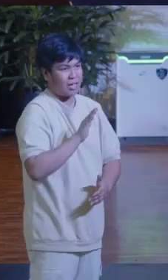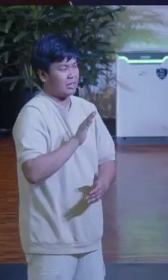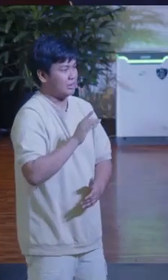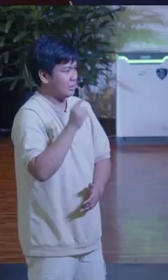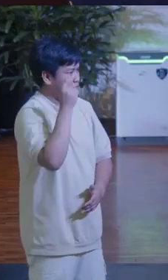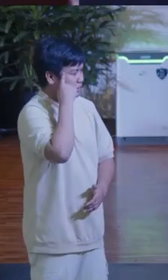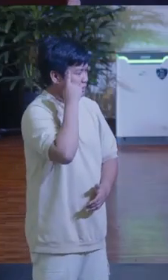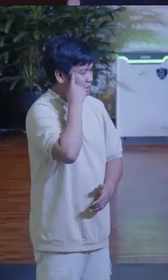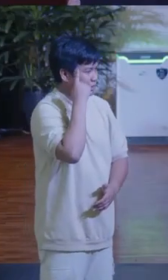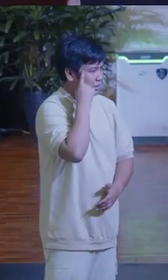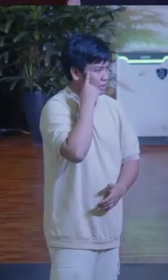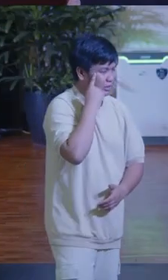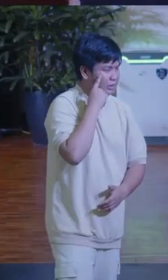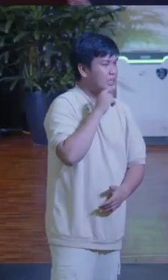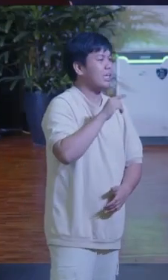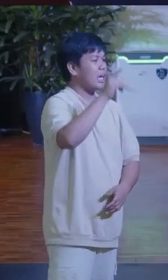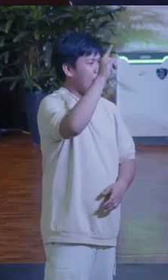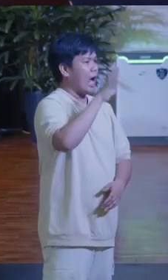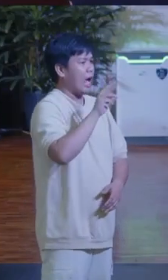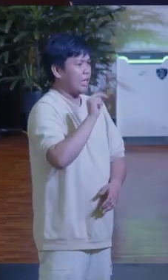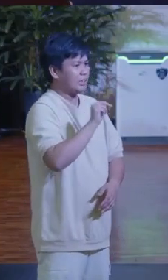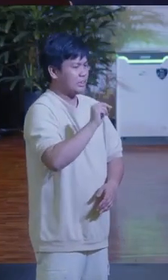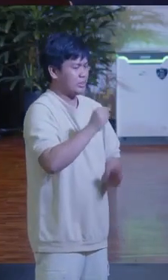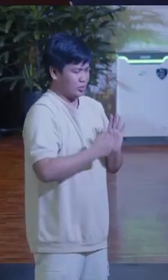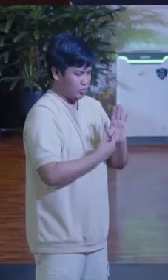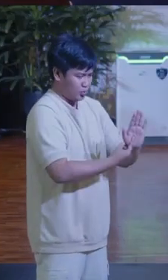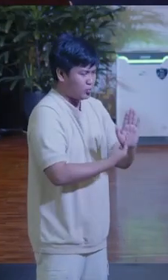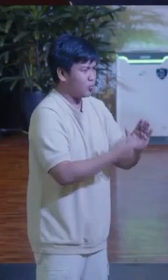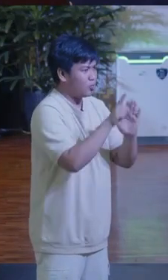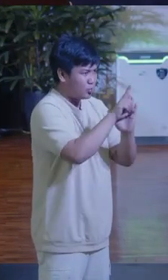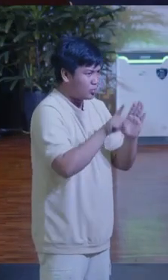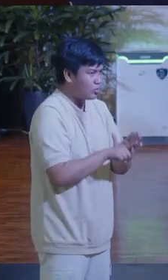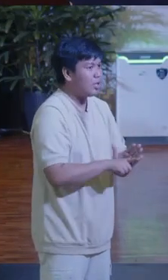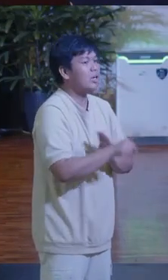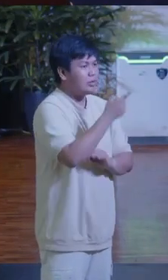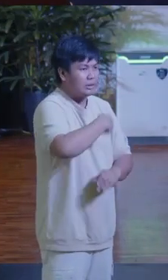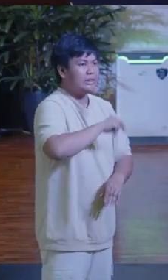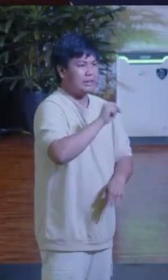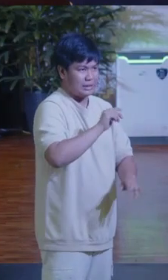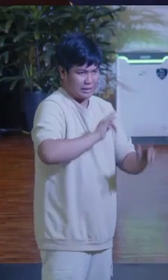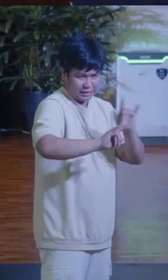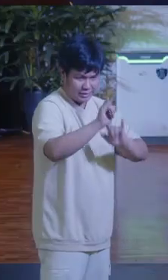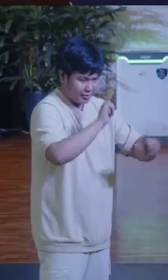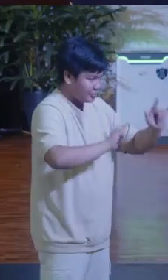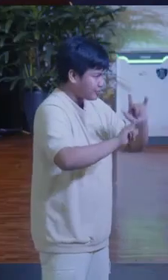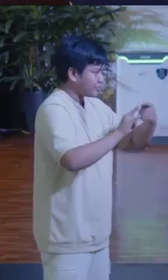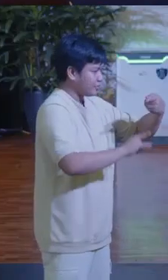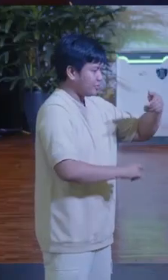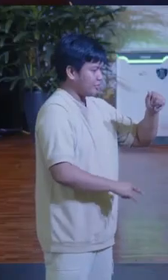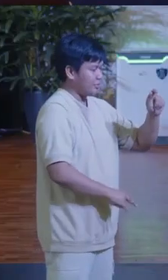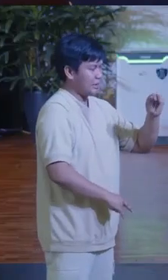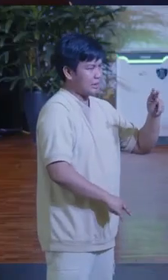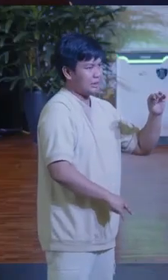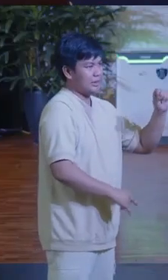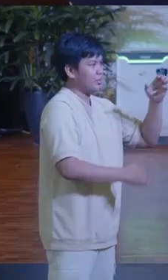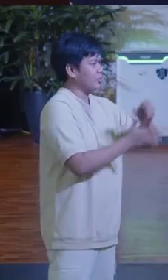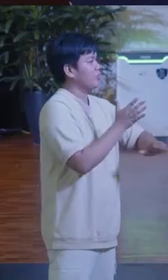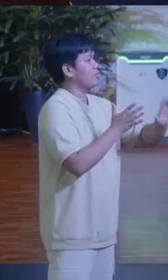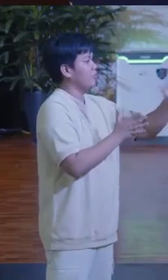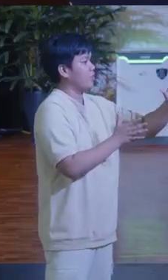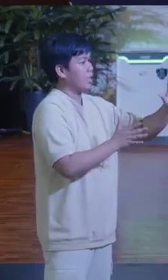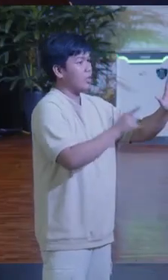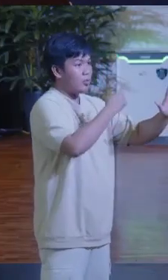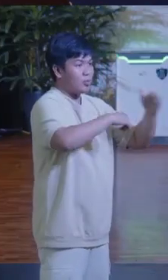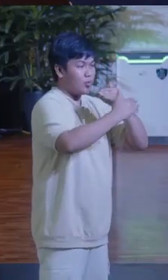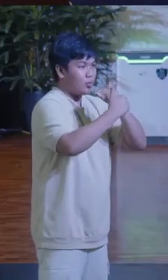naman hinihingi kailanman ni Jesus. Maging taimtim sa pag-ibig. Galatians 5:13, For you were